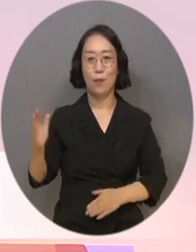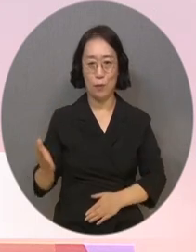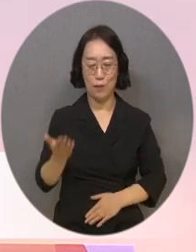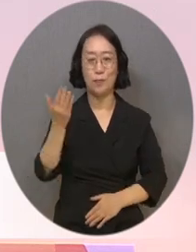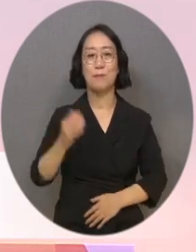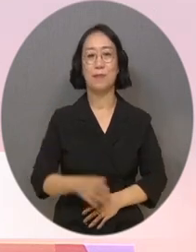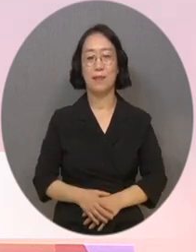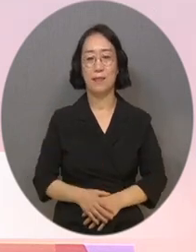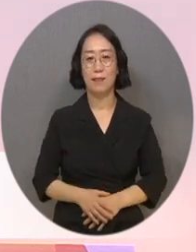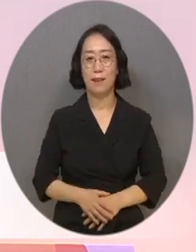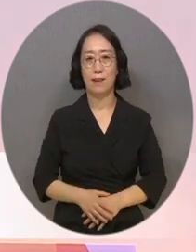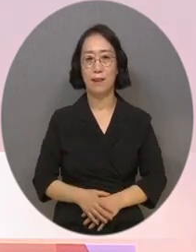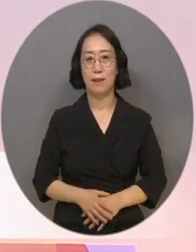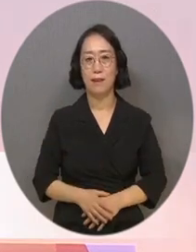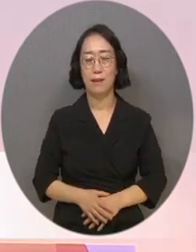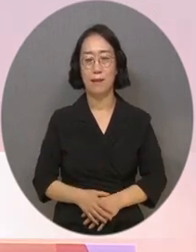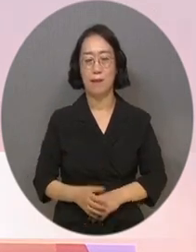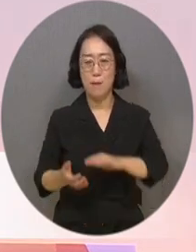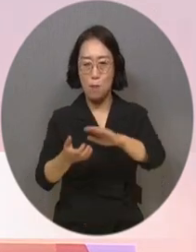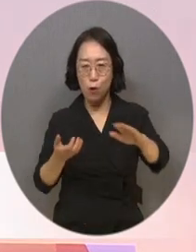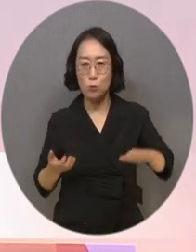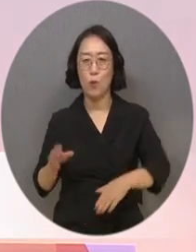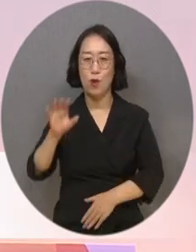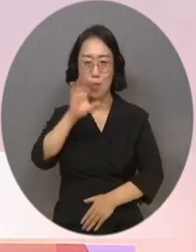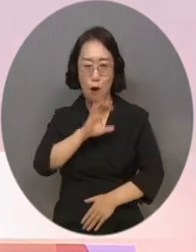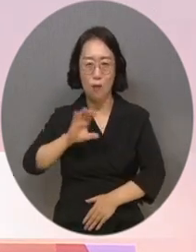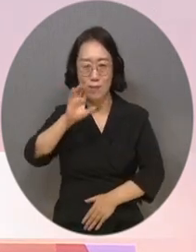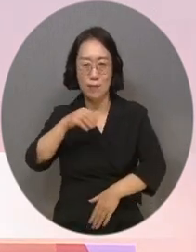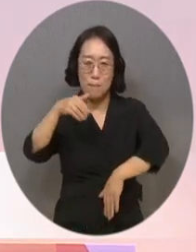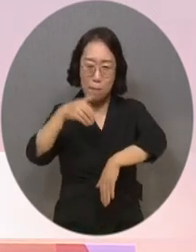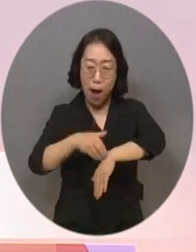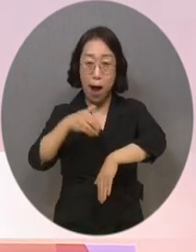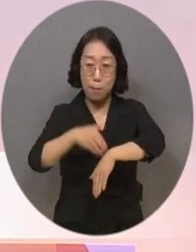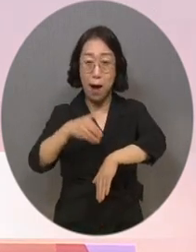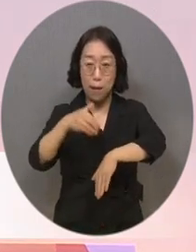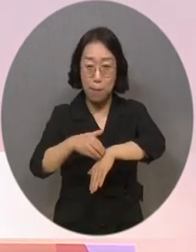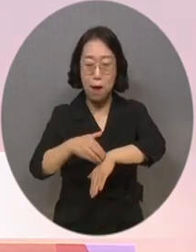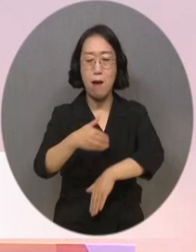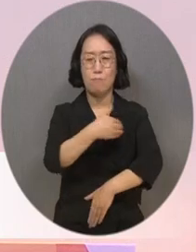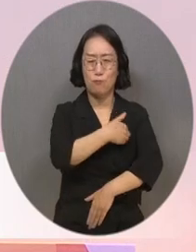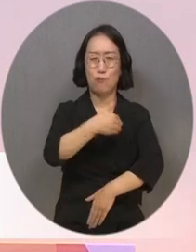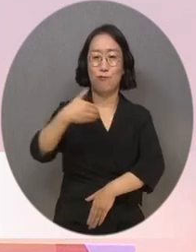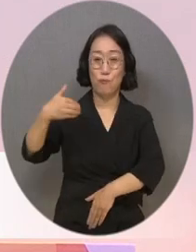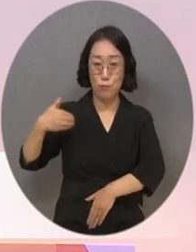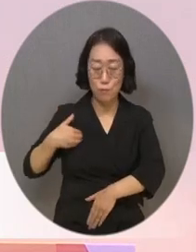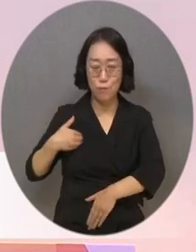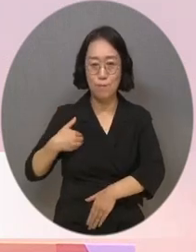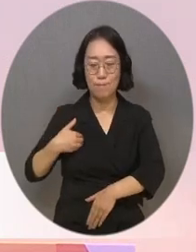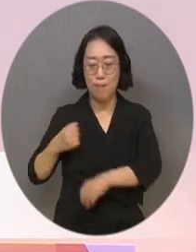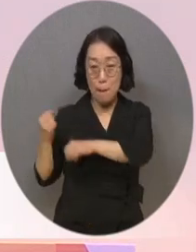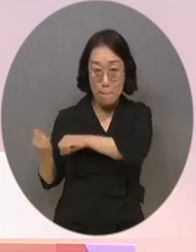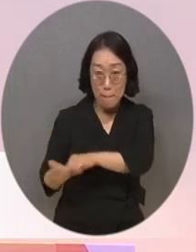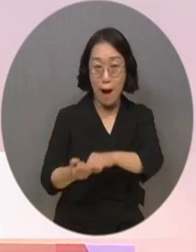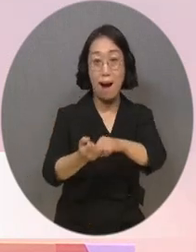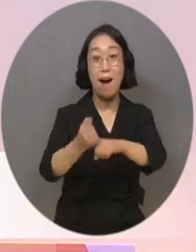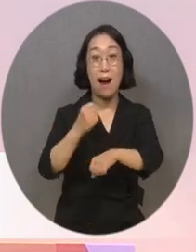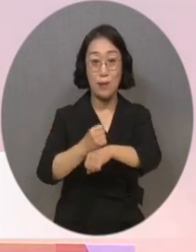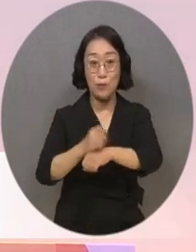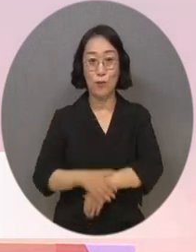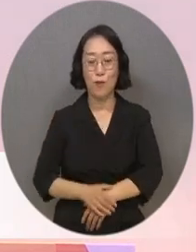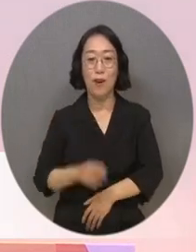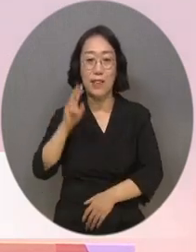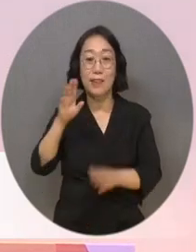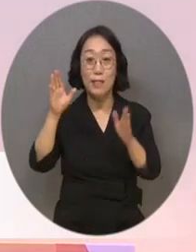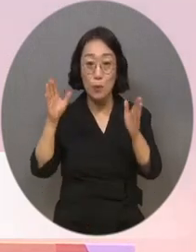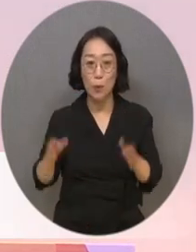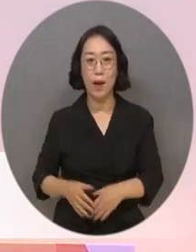개최하게 되었습니다. 평소에 갈고 닦은 기량을 마음껏 발휘하셔서 이틀